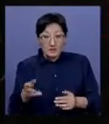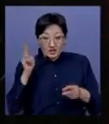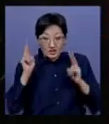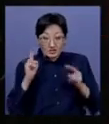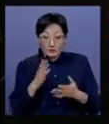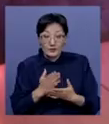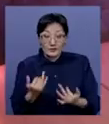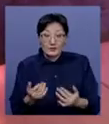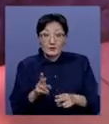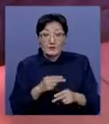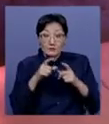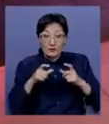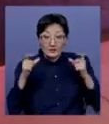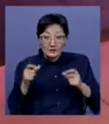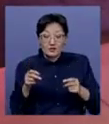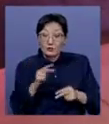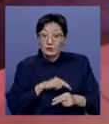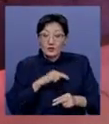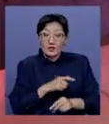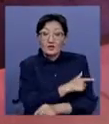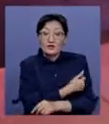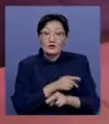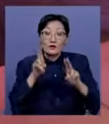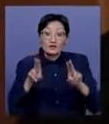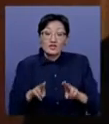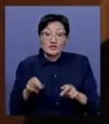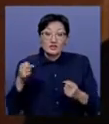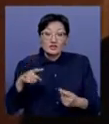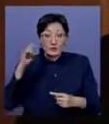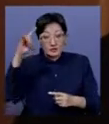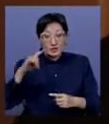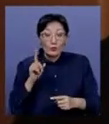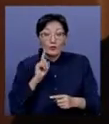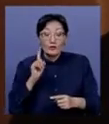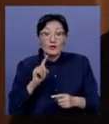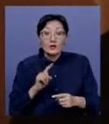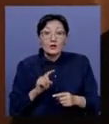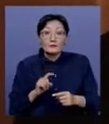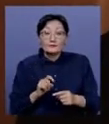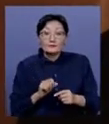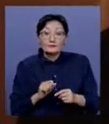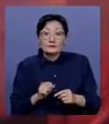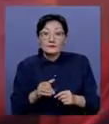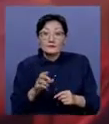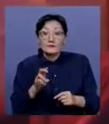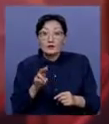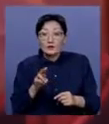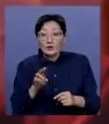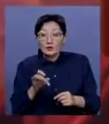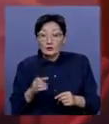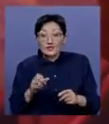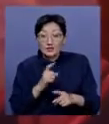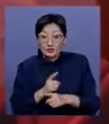Қазір де маскасыз жүрмін. Айта кетейін, санитариялық талаптарға сәйкес елімізде уақытша қорқор тартуға тыйым салынған. Ал